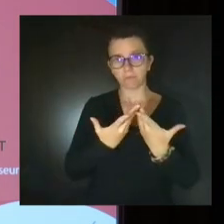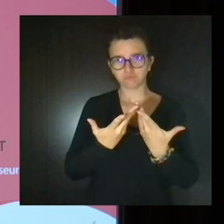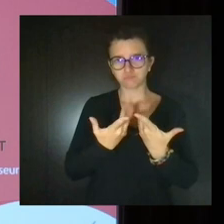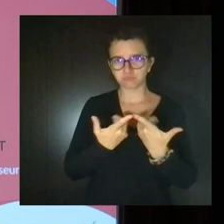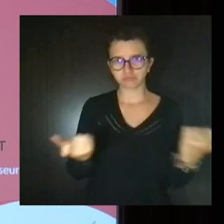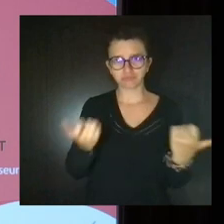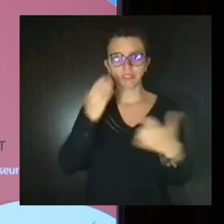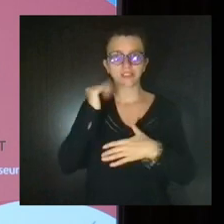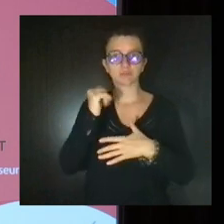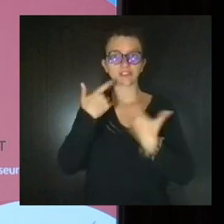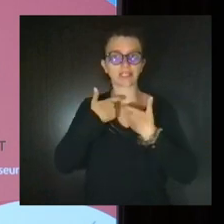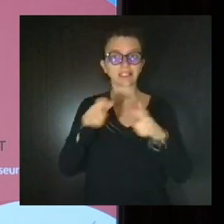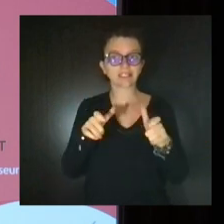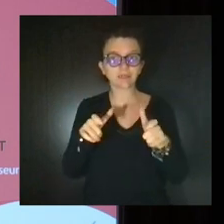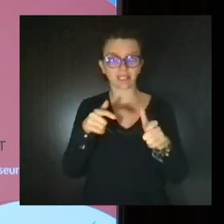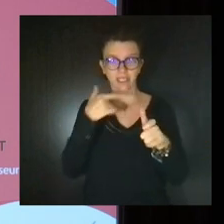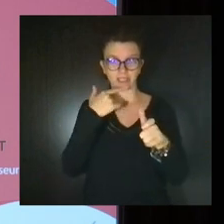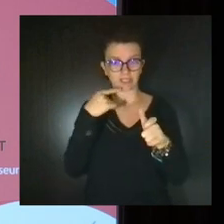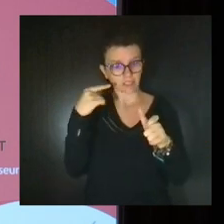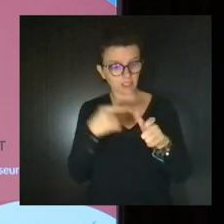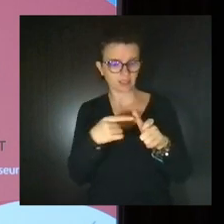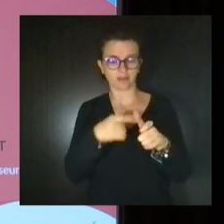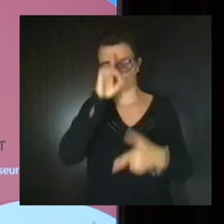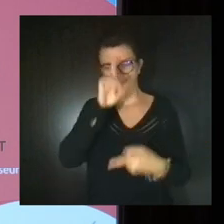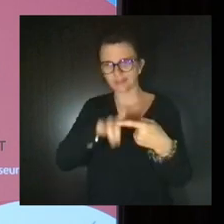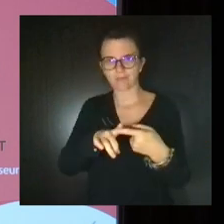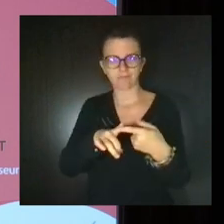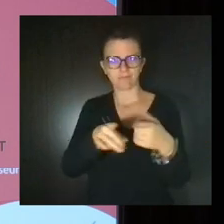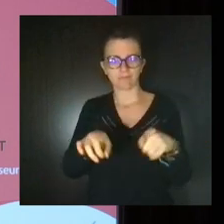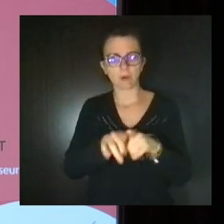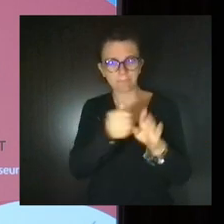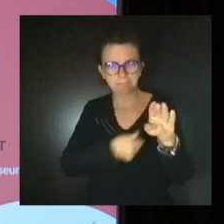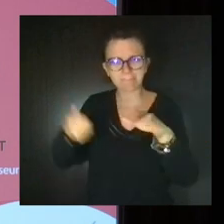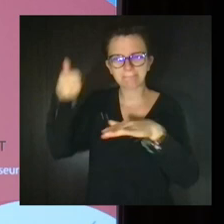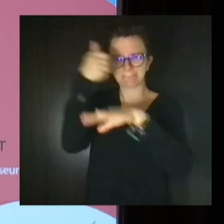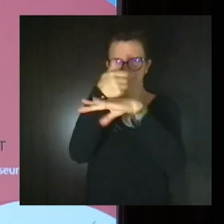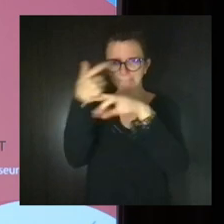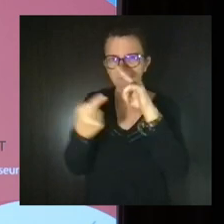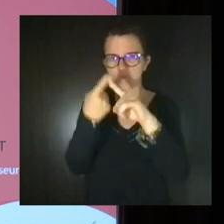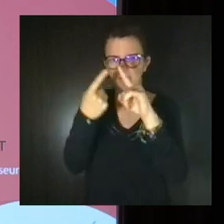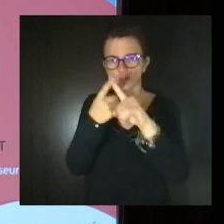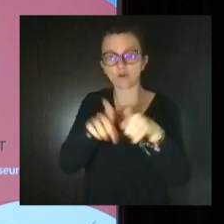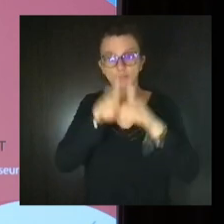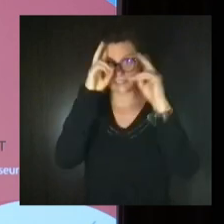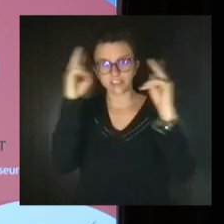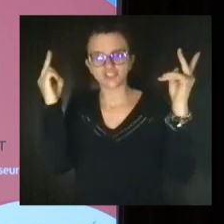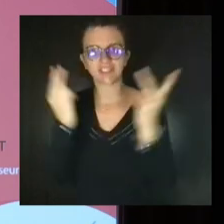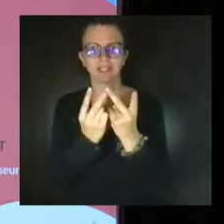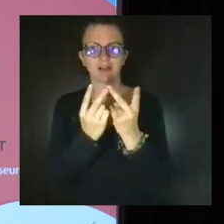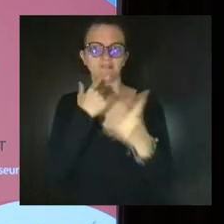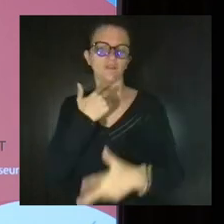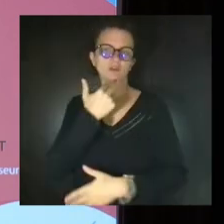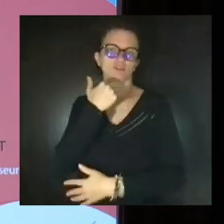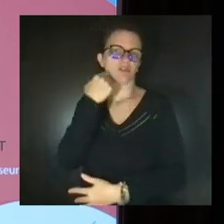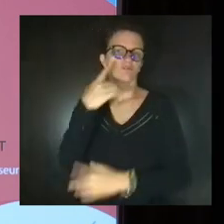l'accessibilité, plus on prendra ce sujet comme un sujet majeur et un sujet général, ça servira à la société.